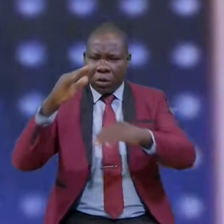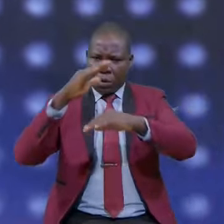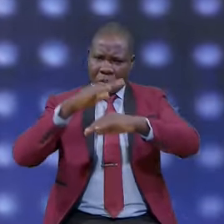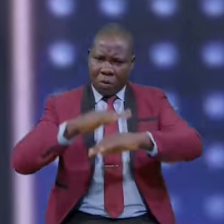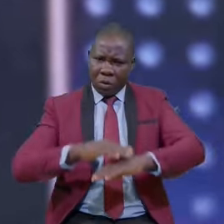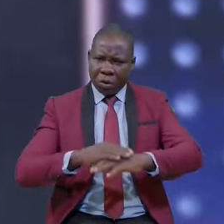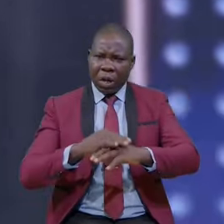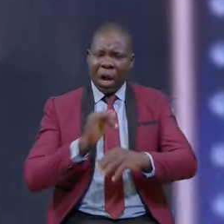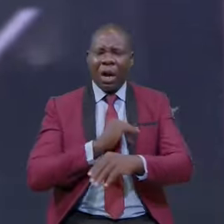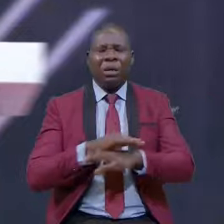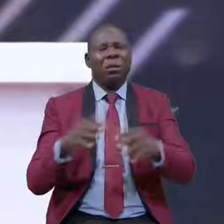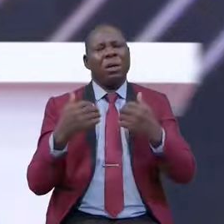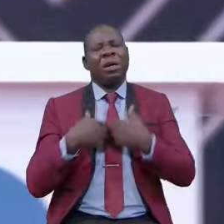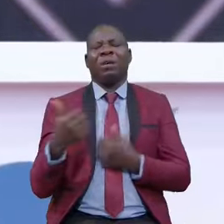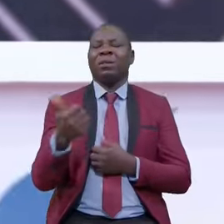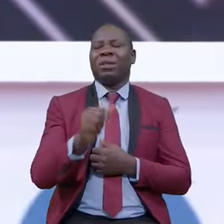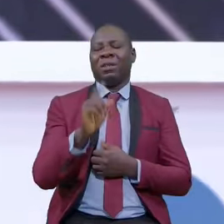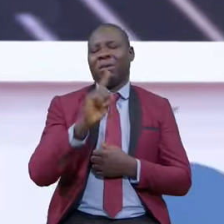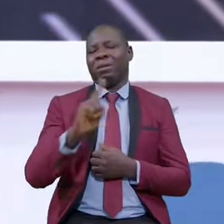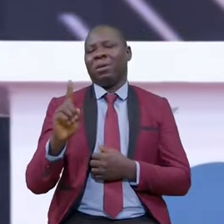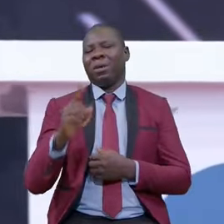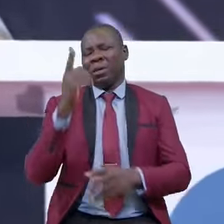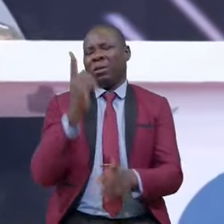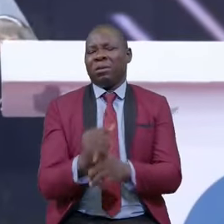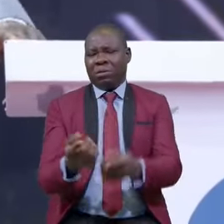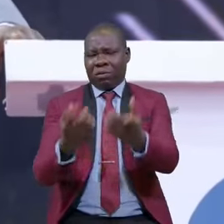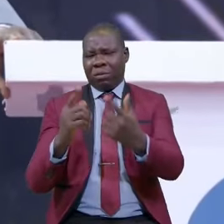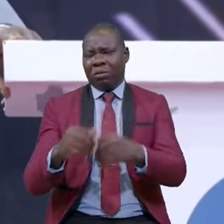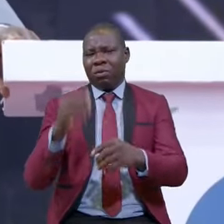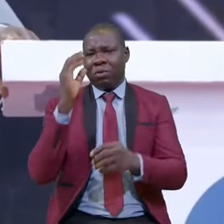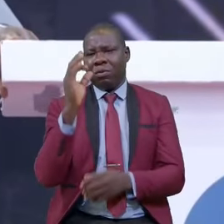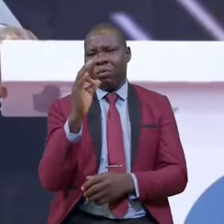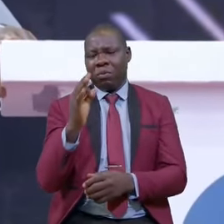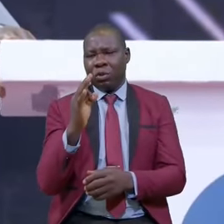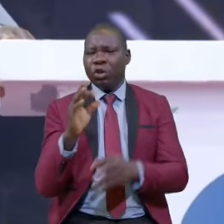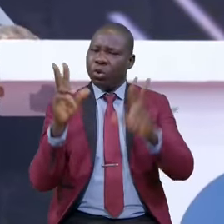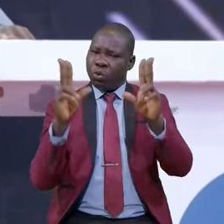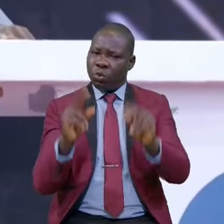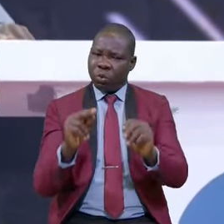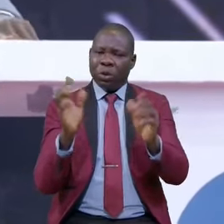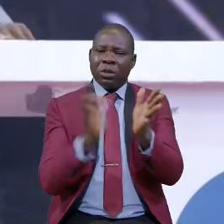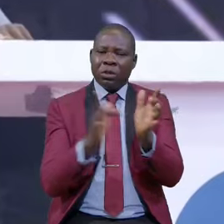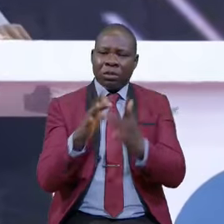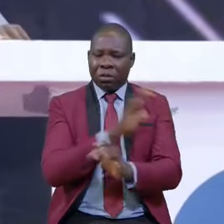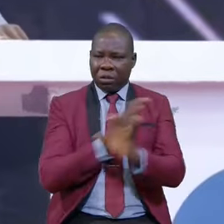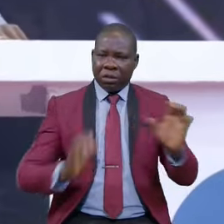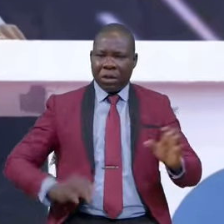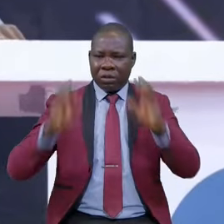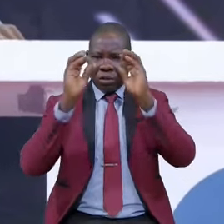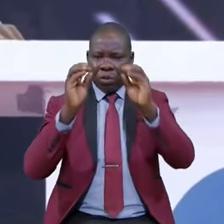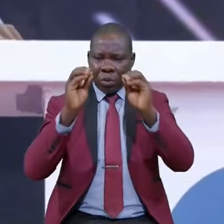maintenant. Jésus Christ taught, a enseigné et a servi avec concentration et